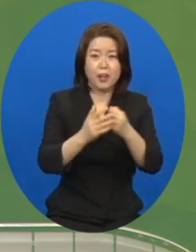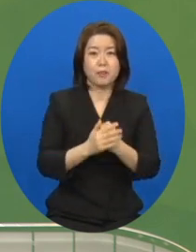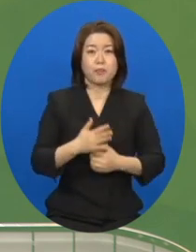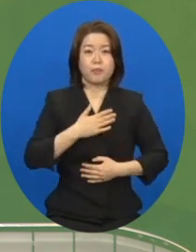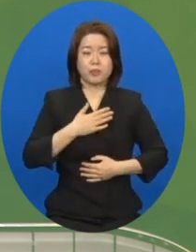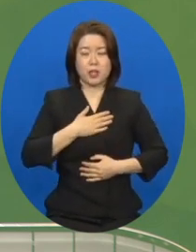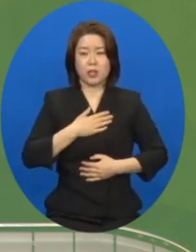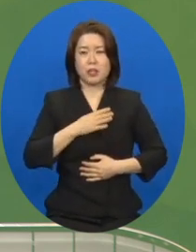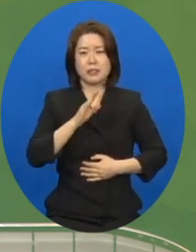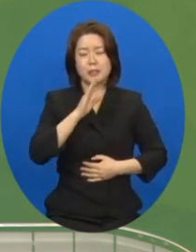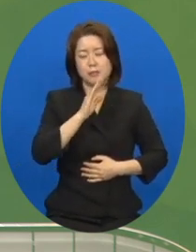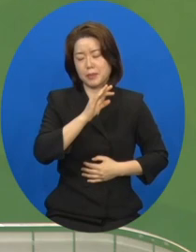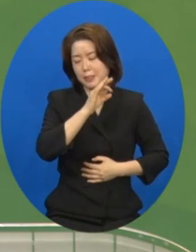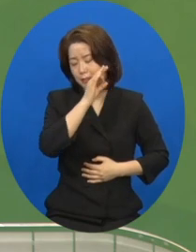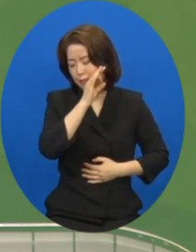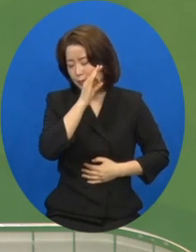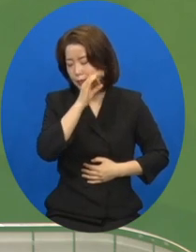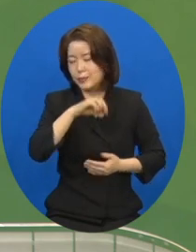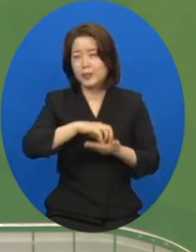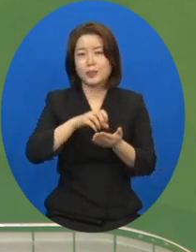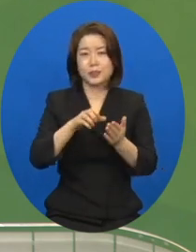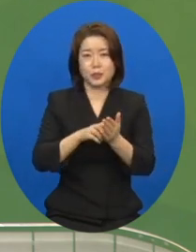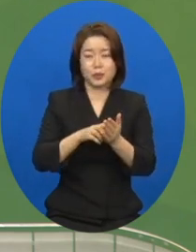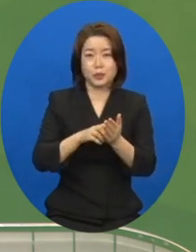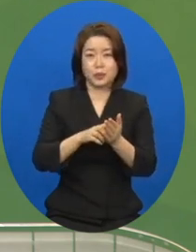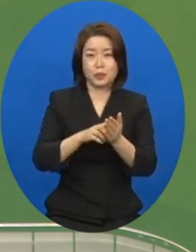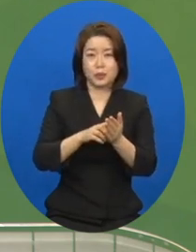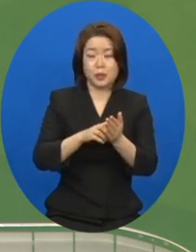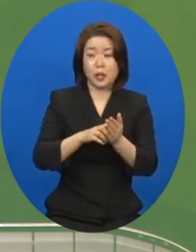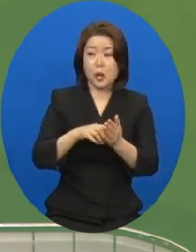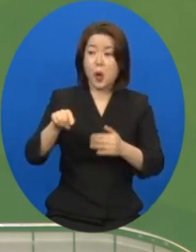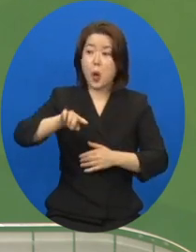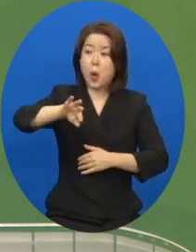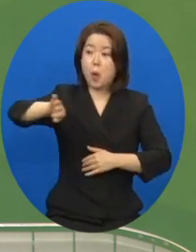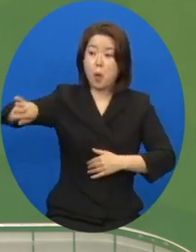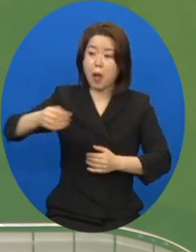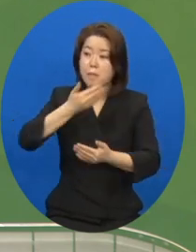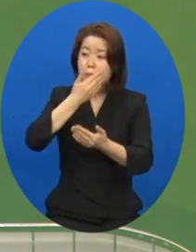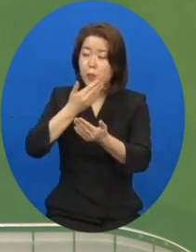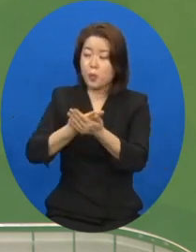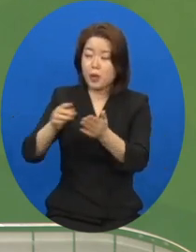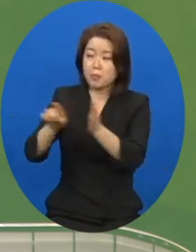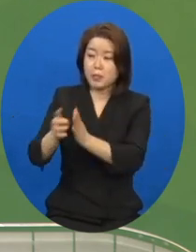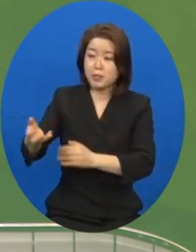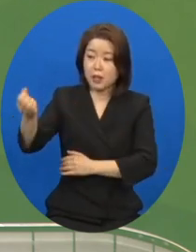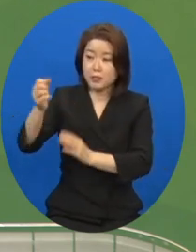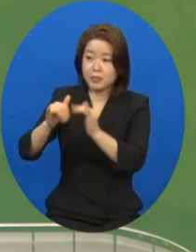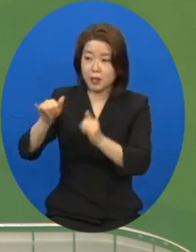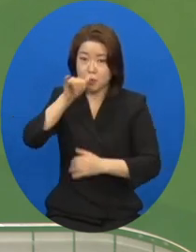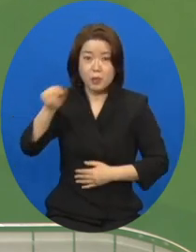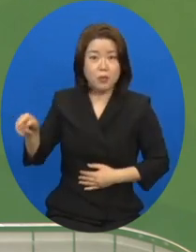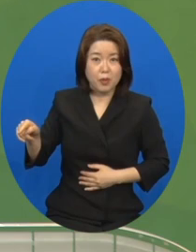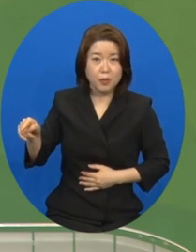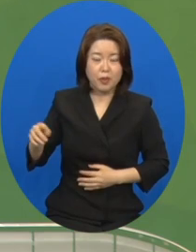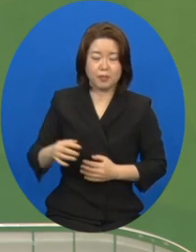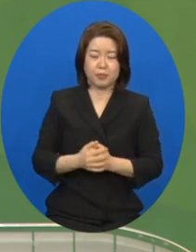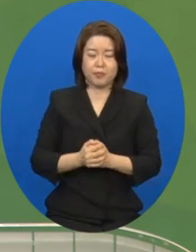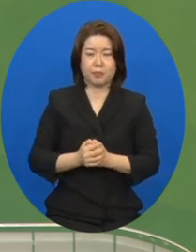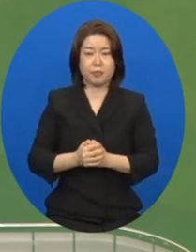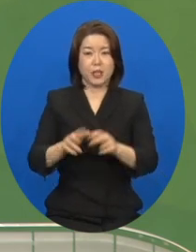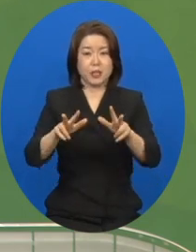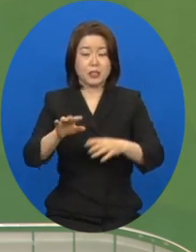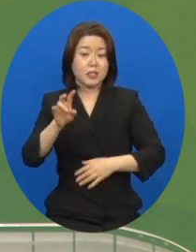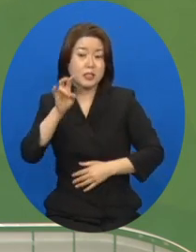제가 부끄러울 정도로 그렇게 귀한 믿음을 가진 분들이 있더라고요. 창녀 라합과